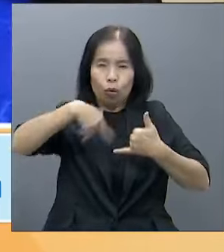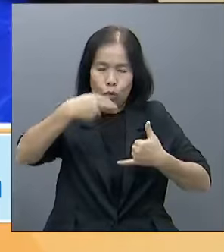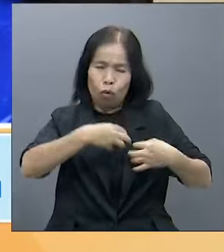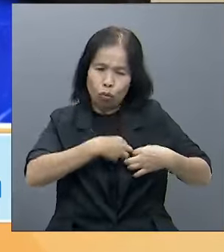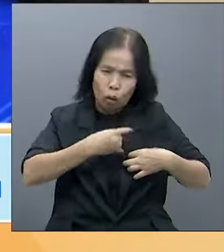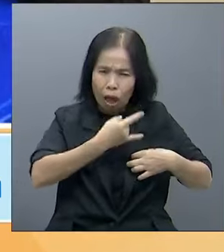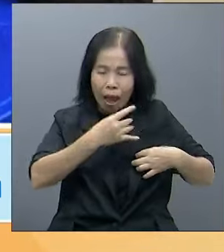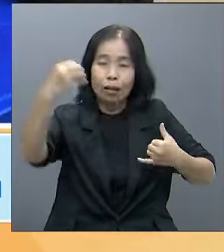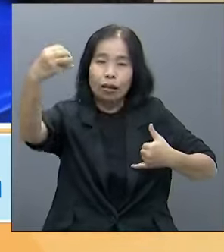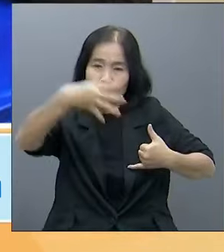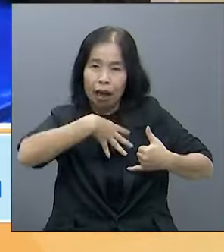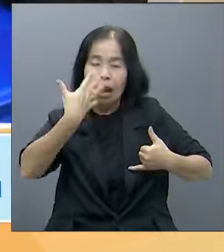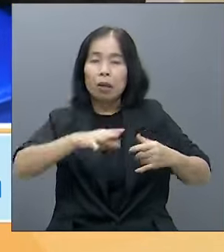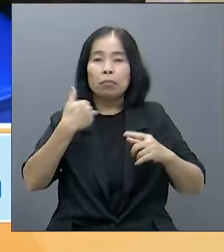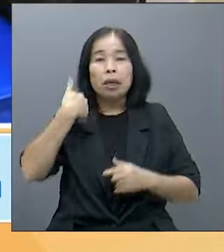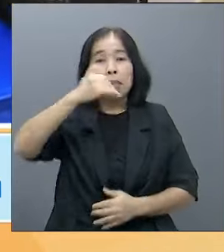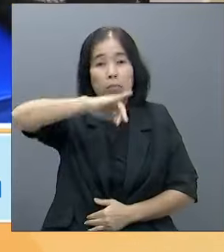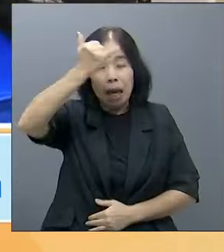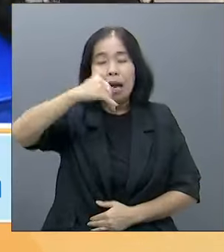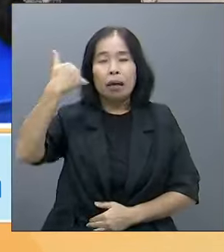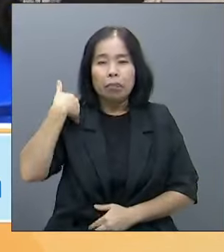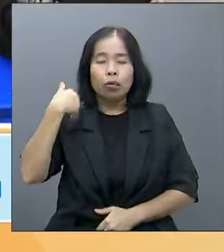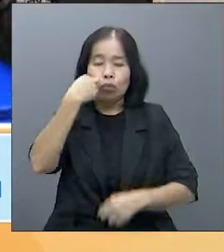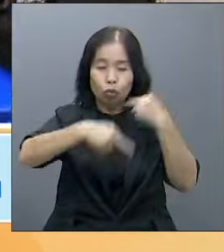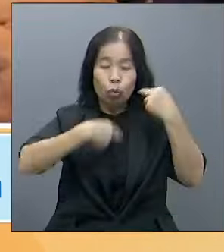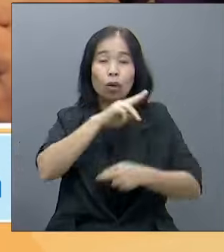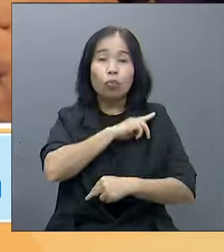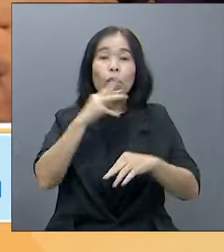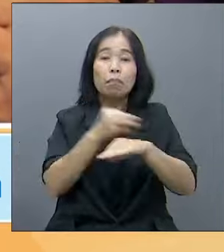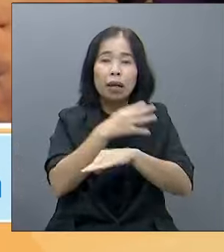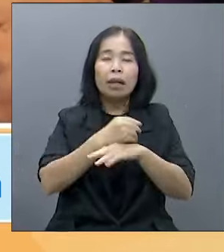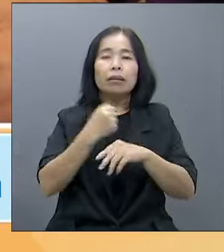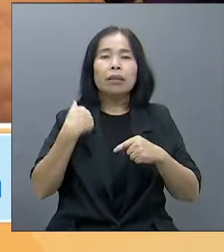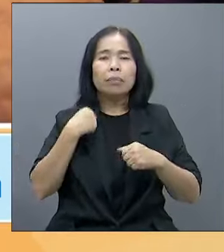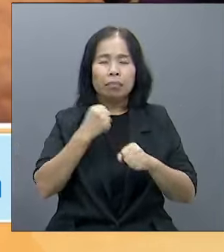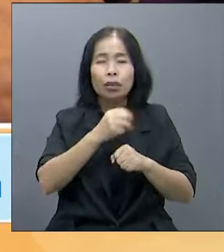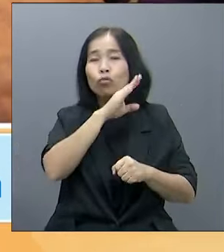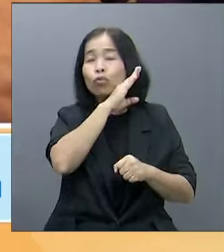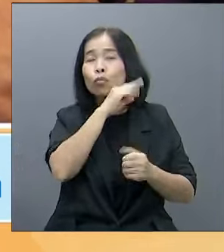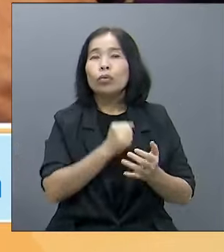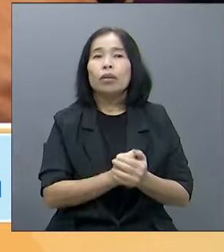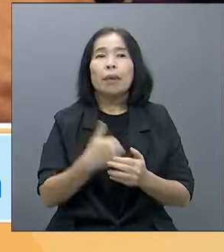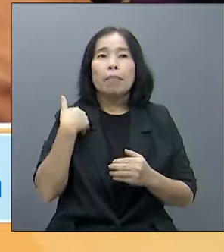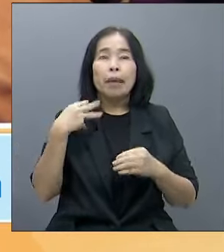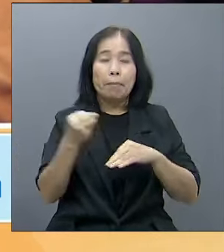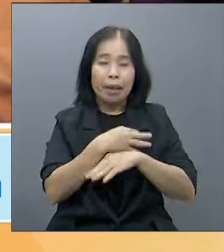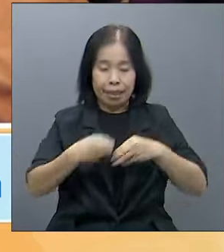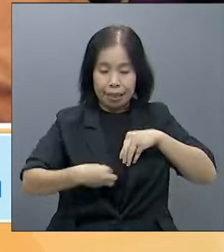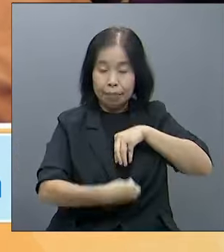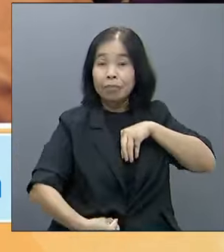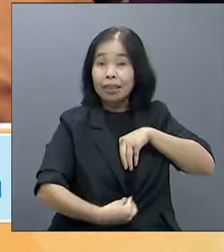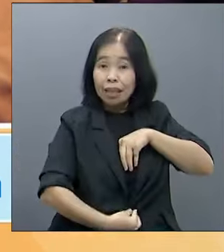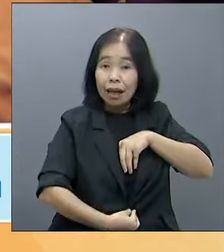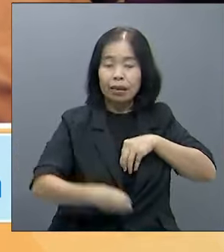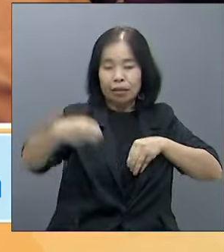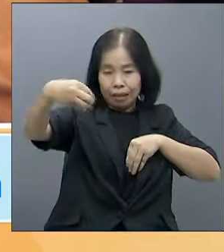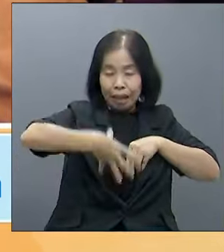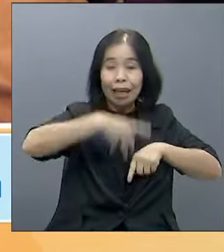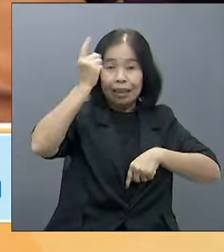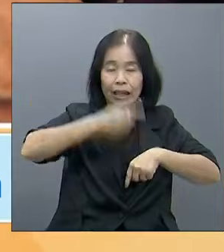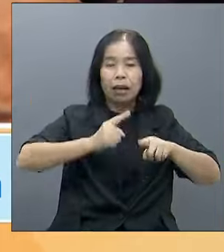รู้ใหม่มาว่าบางทีเรื่องของการตรวจมะเร็งเนี่ยมันเป็นการตรวจเฉพาะด้านจริงๆสมมติว่าอย่างเป็นมะเร็งลำไส้สแกนลำไส้จริง